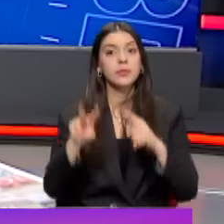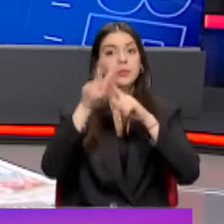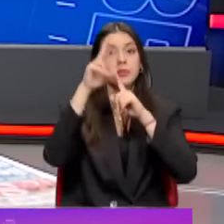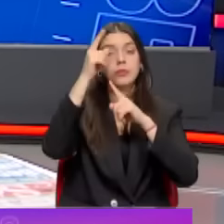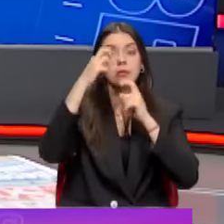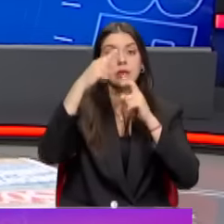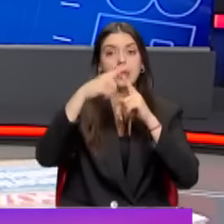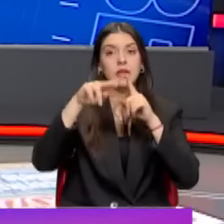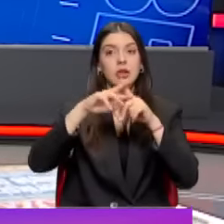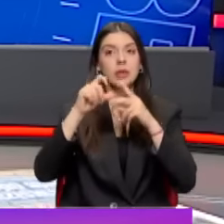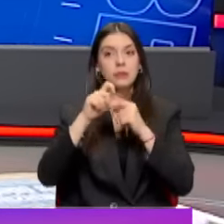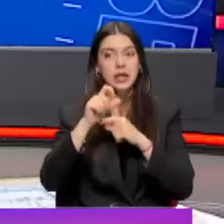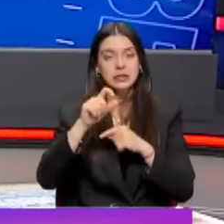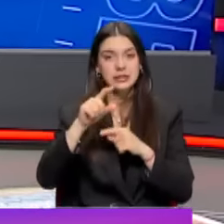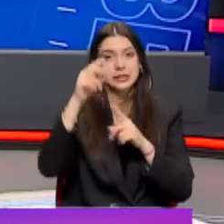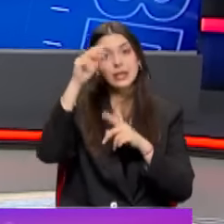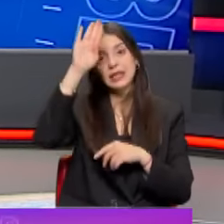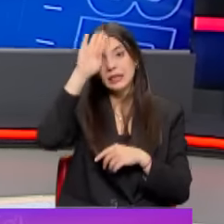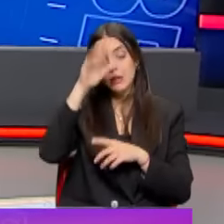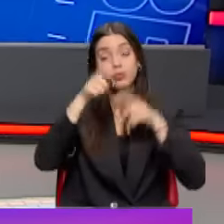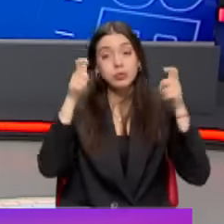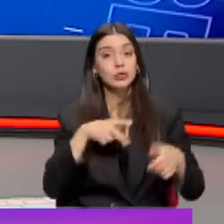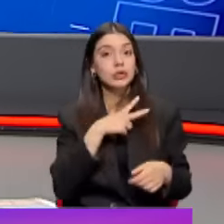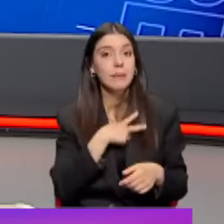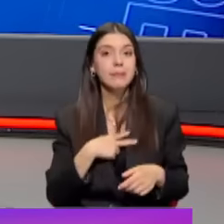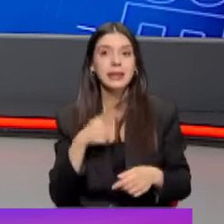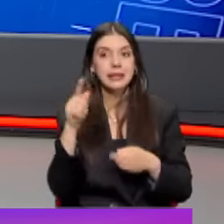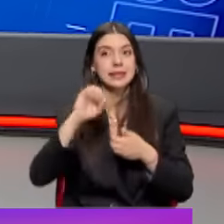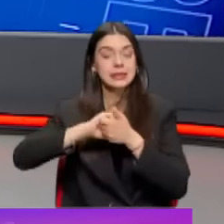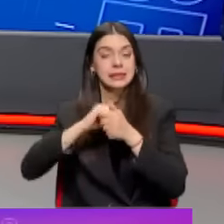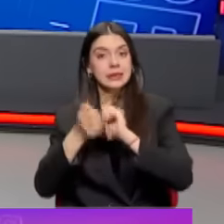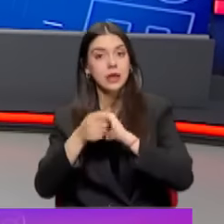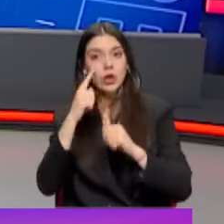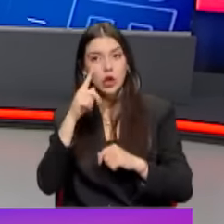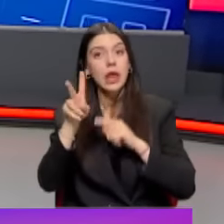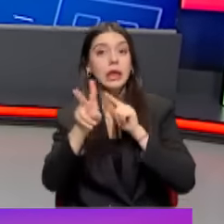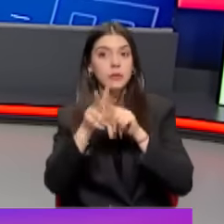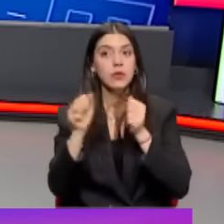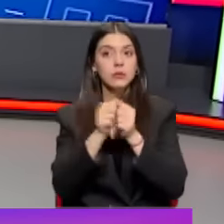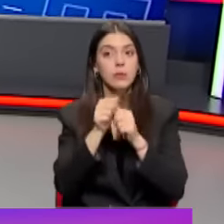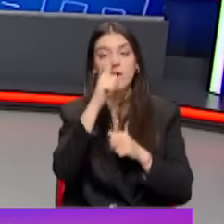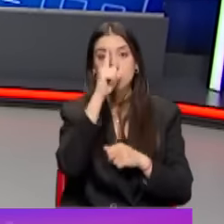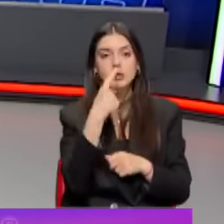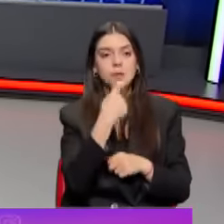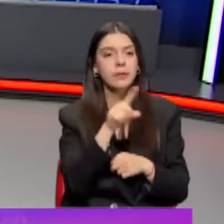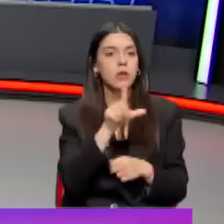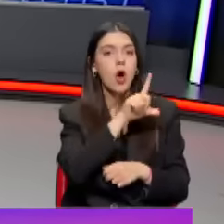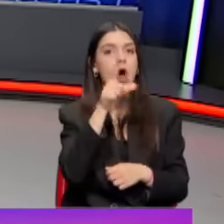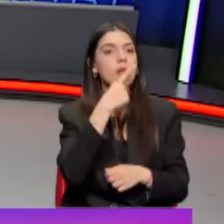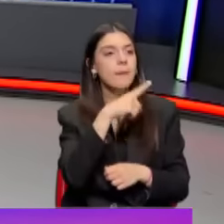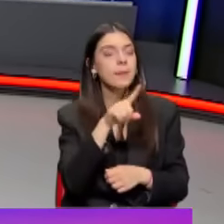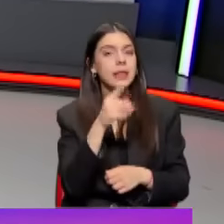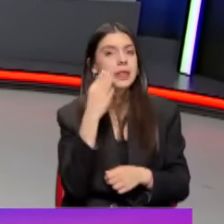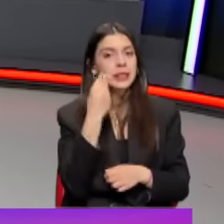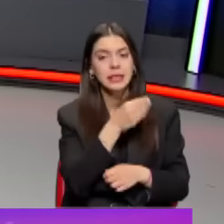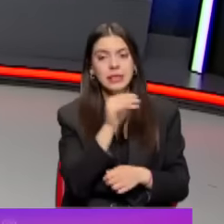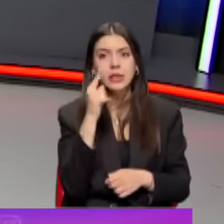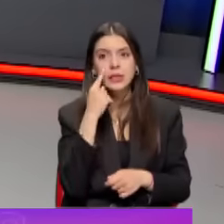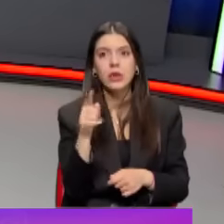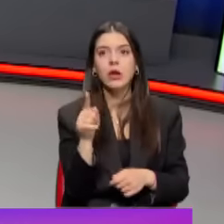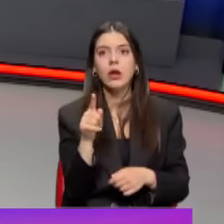İBB'nin iştirak şirketine başvuruda bulunan yüz binlerce insan var on binlerce bağımsız birim